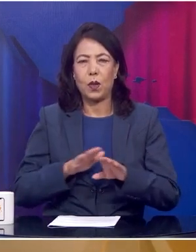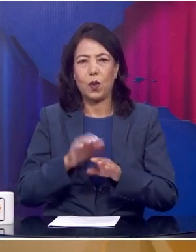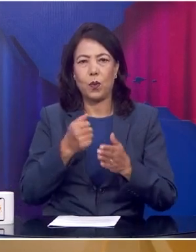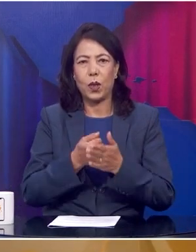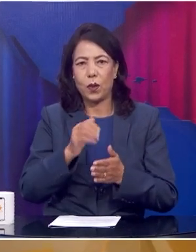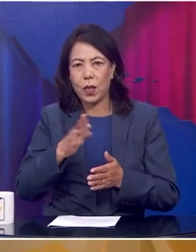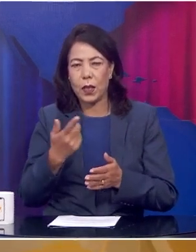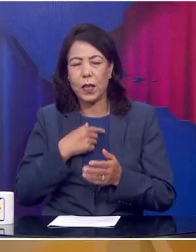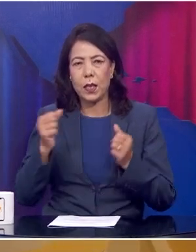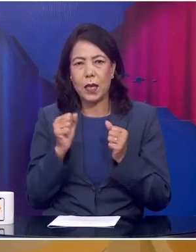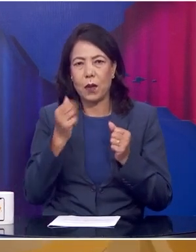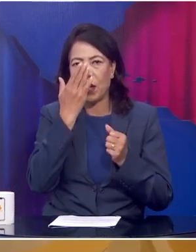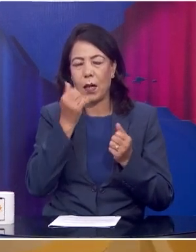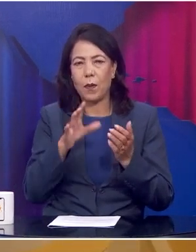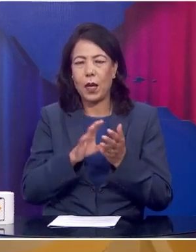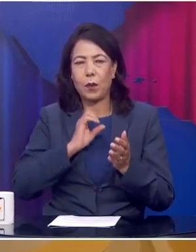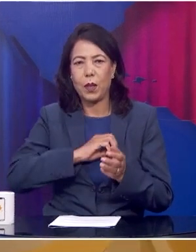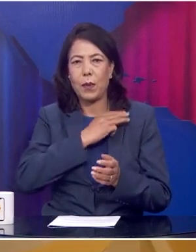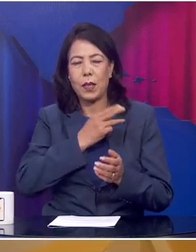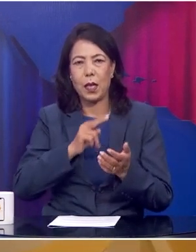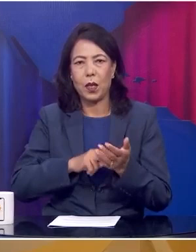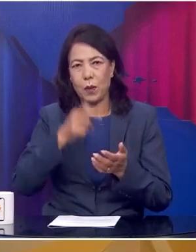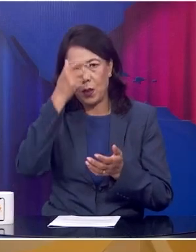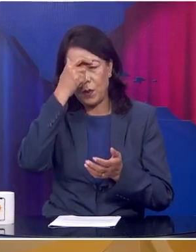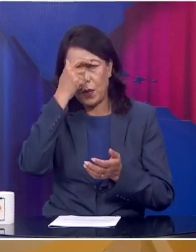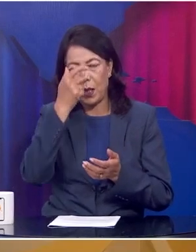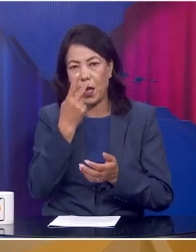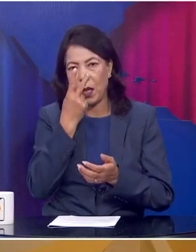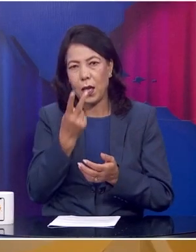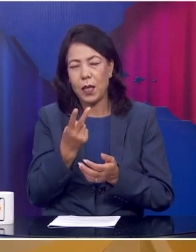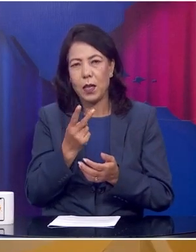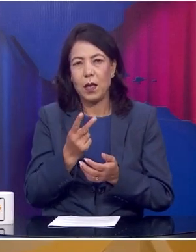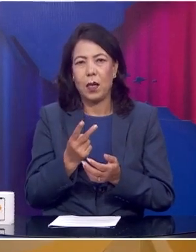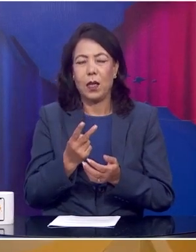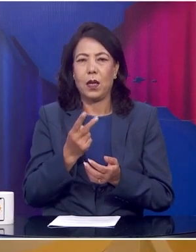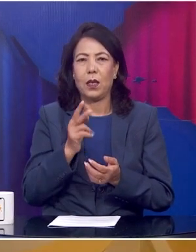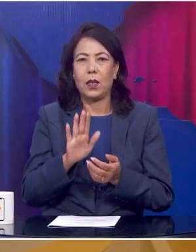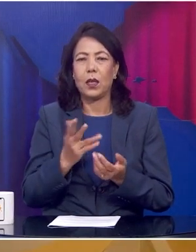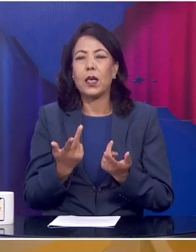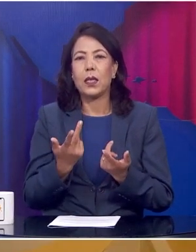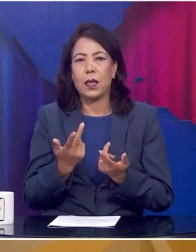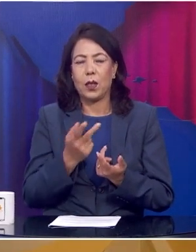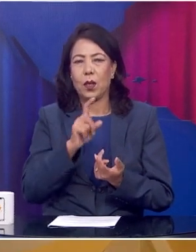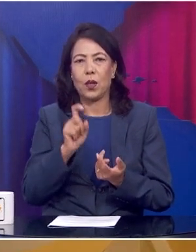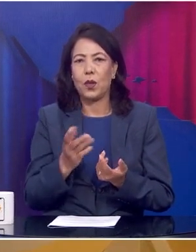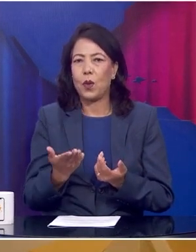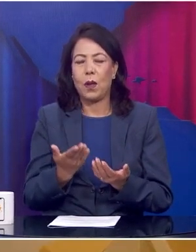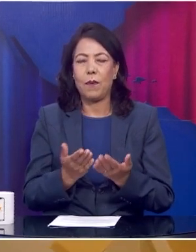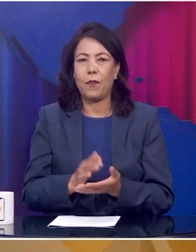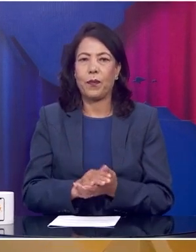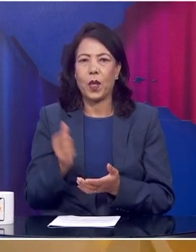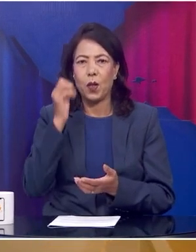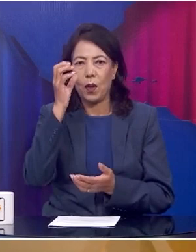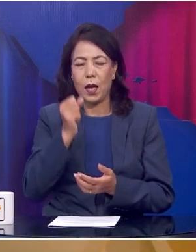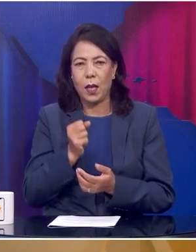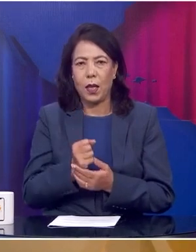छ कि छैन, जाडोले गर्दाखेरि चाहिँ पीडितहरूमा थप समस्याहरू देखिने जस्तो देखिएको छ कि छैन? हिजो